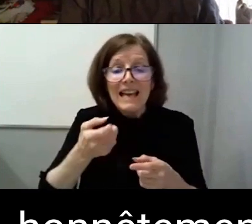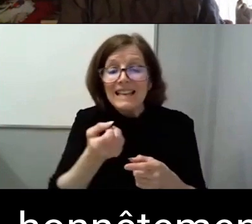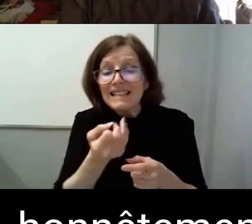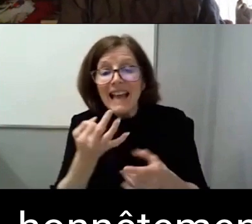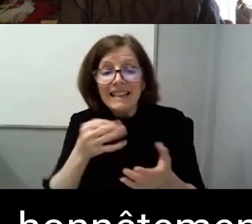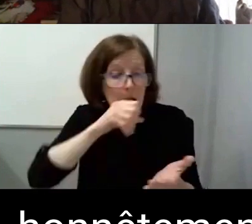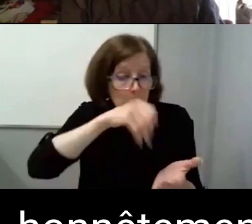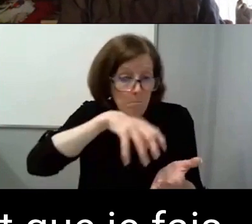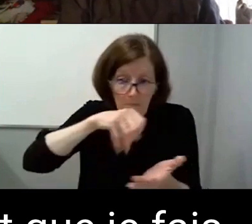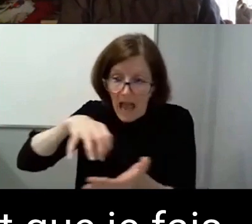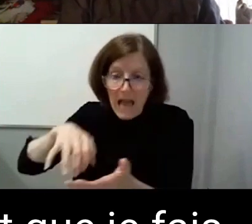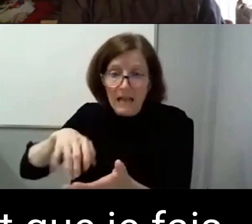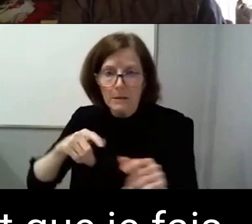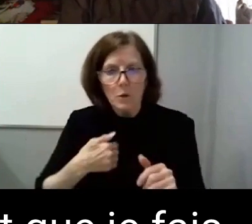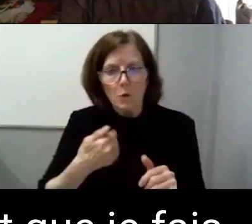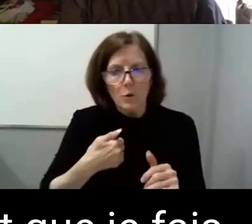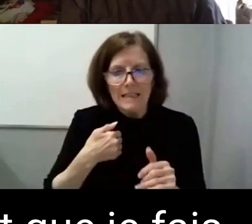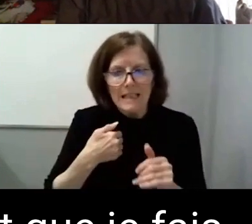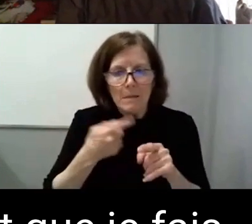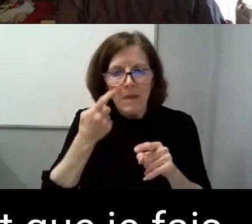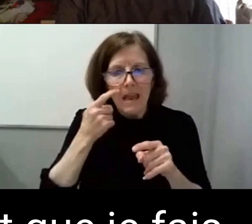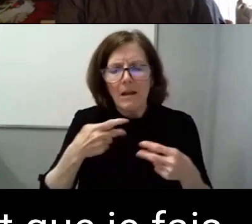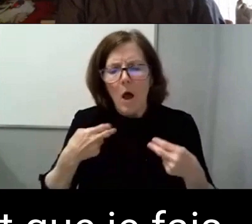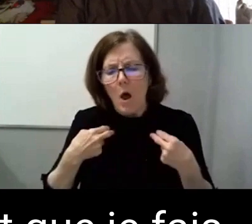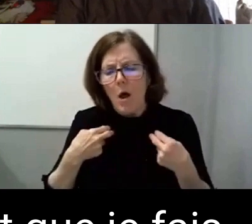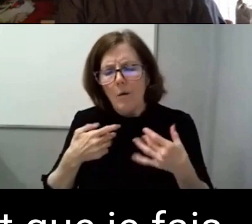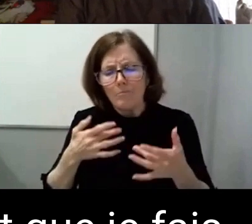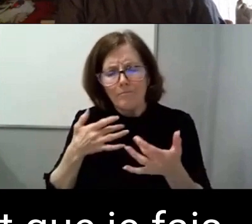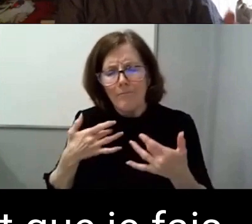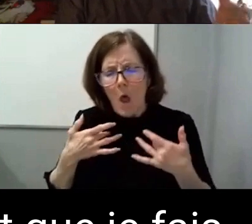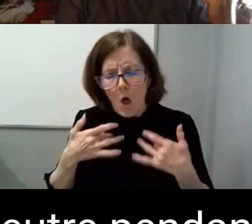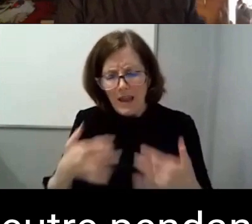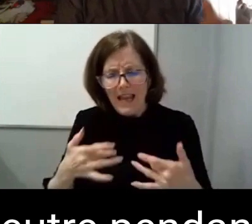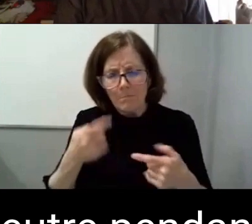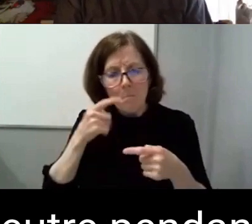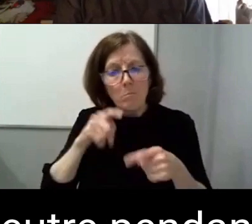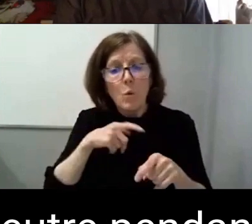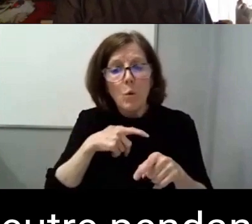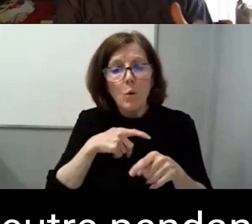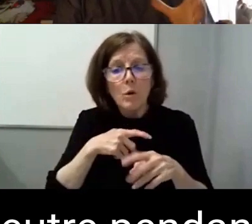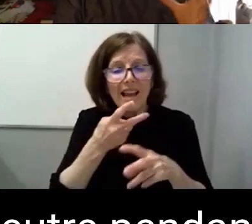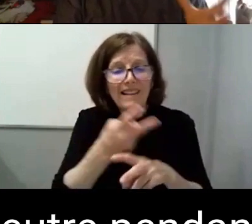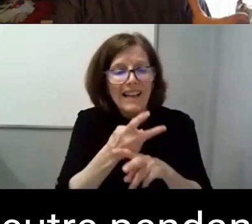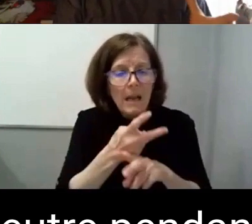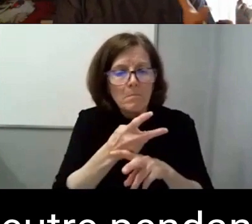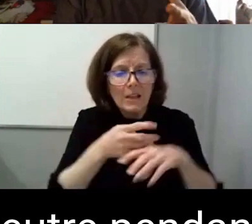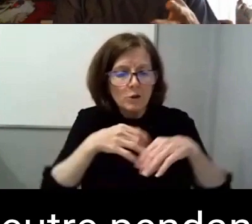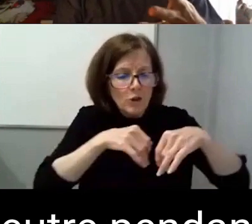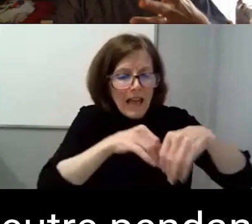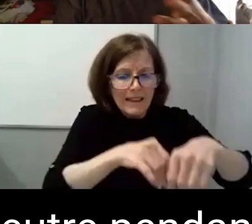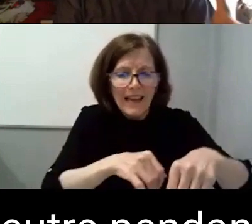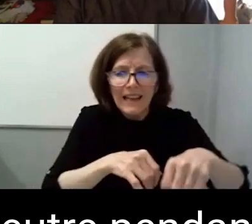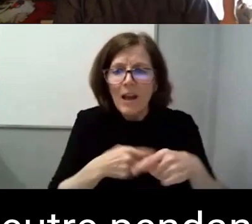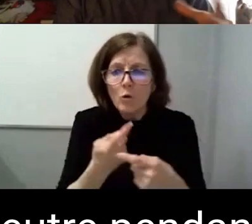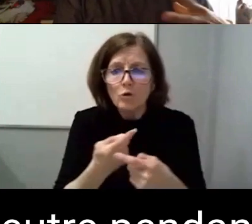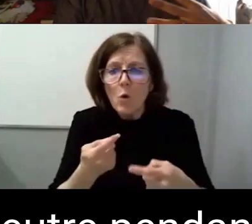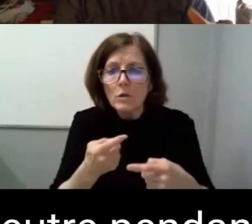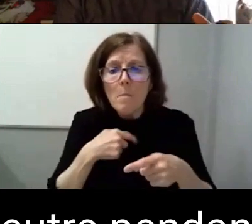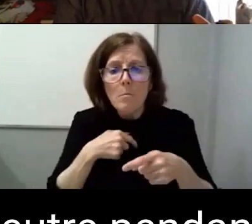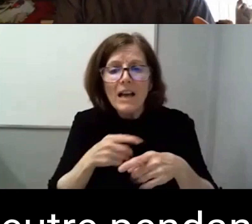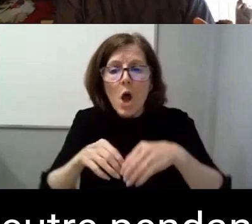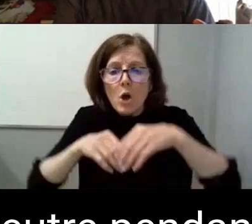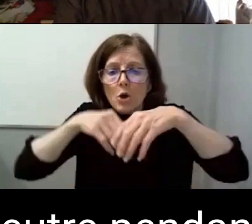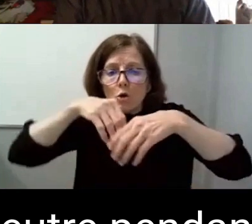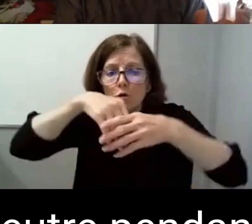Moi, honnêtement, dans un contexte de jardin, le seul traitement que je fais, c'est de submerger le substrat